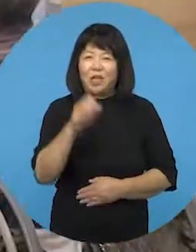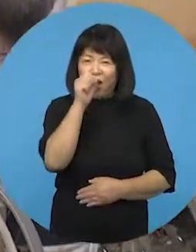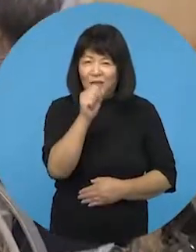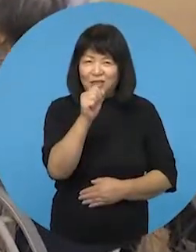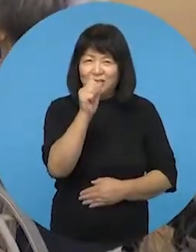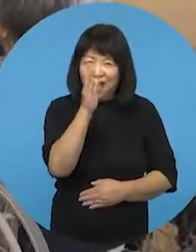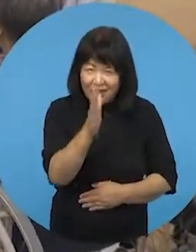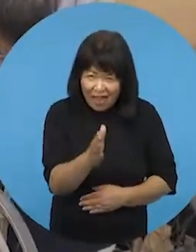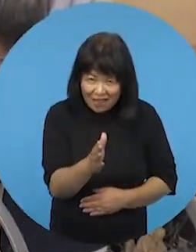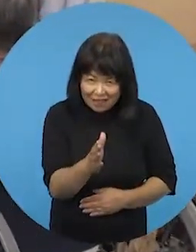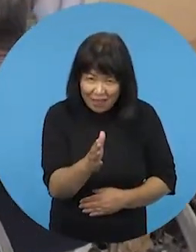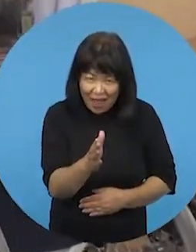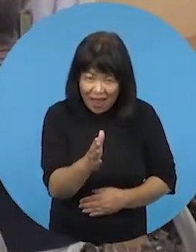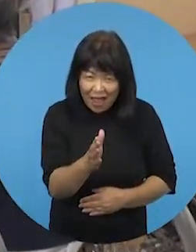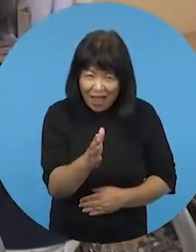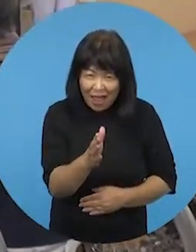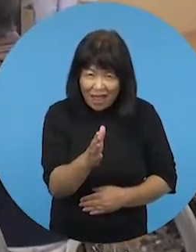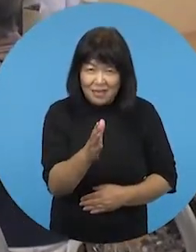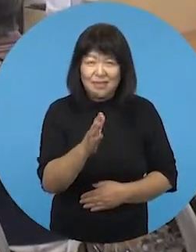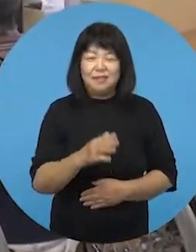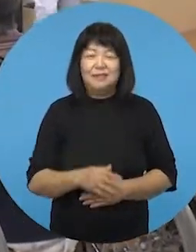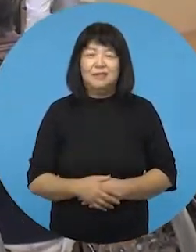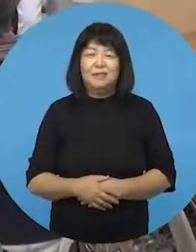験ちょっと自己